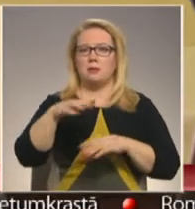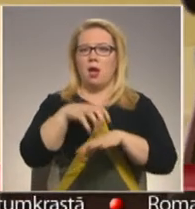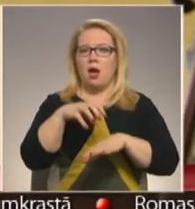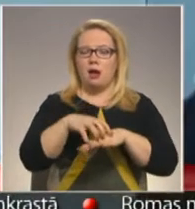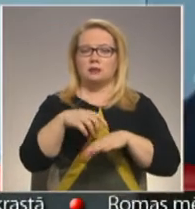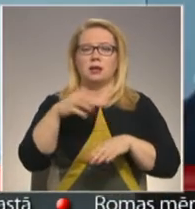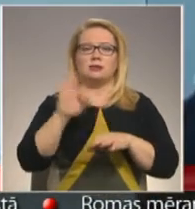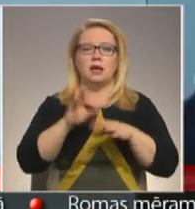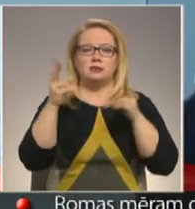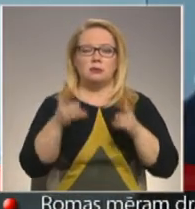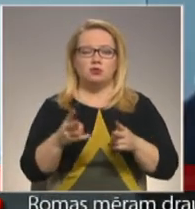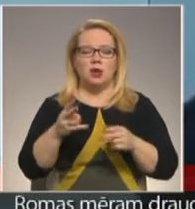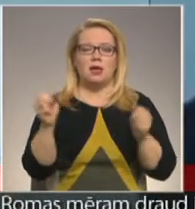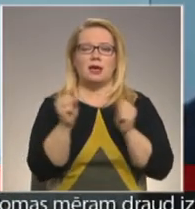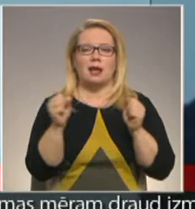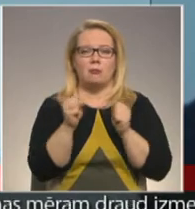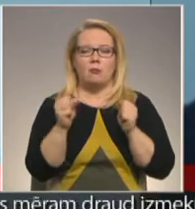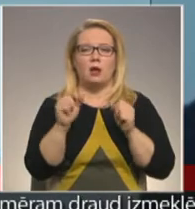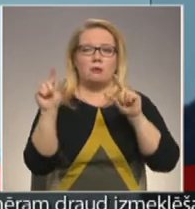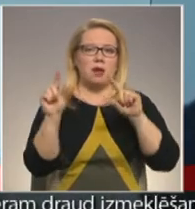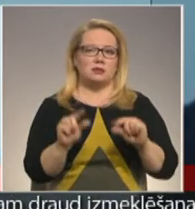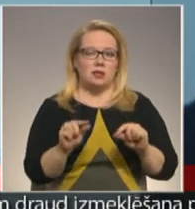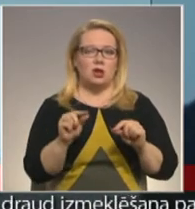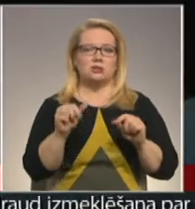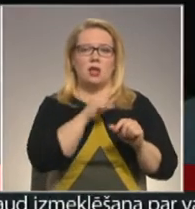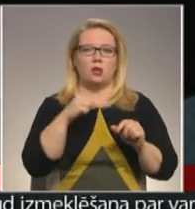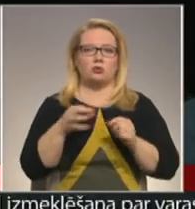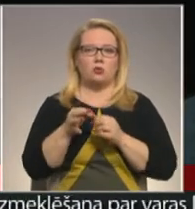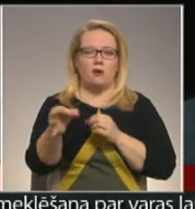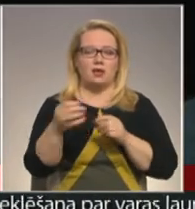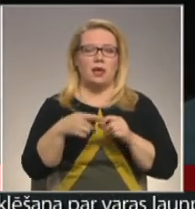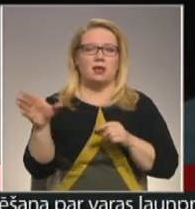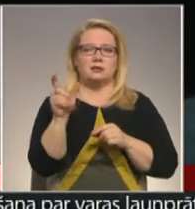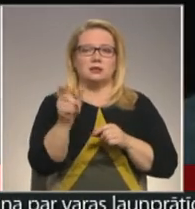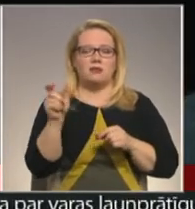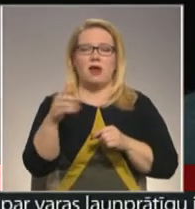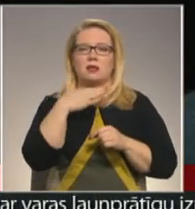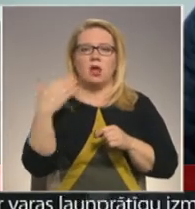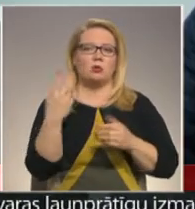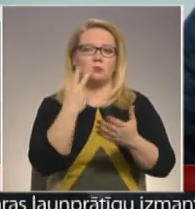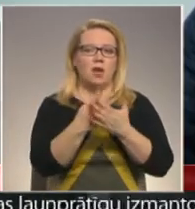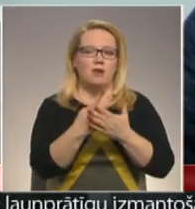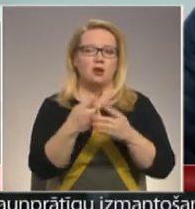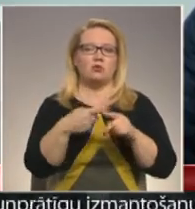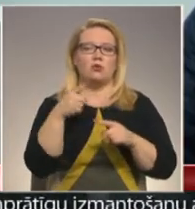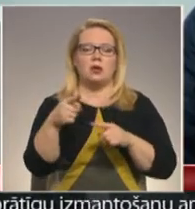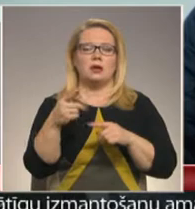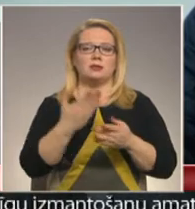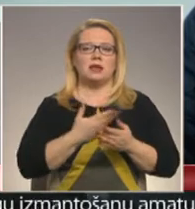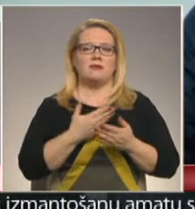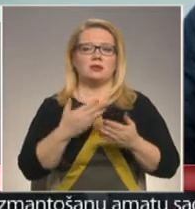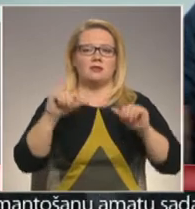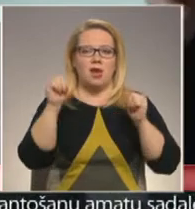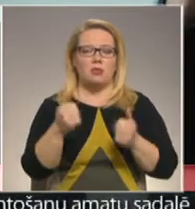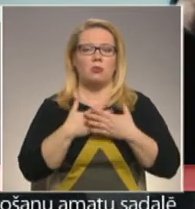viesniedziņa, saslimšana ar gripu Talsu novadā ir mazinājusies, par iemeslu minot to, ka cilvēki vairāk pievērsušies veselīgam dzīvesveidam un